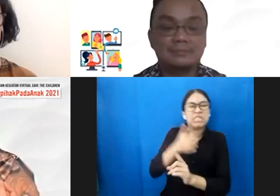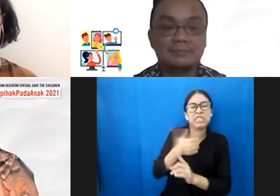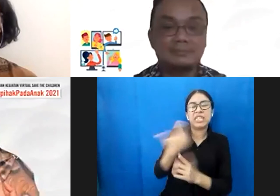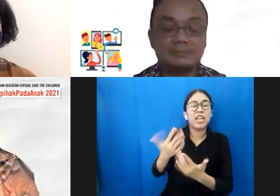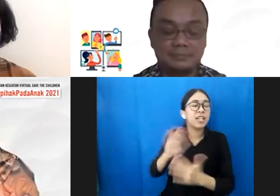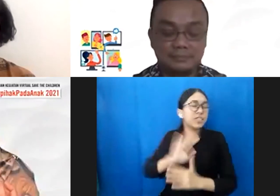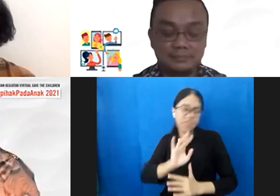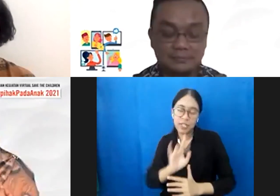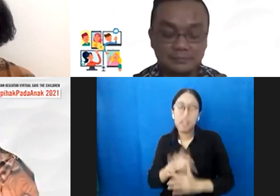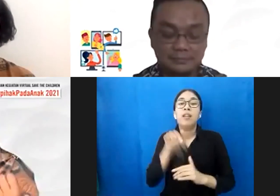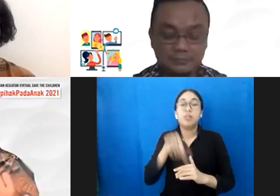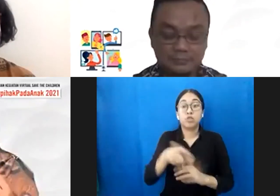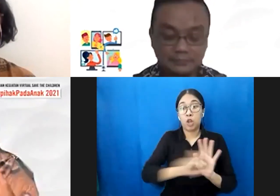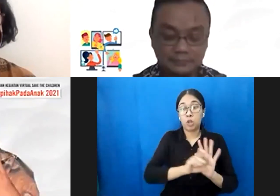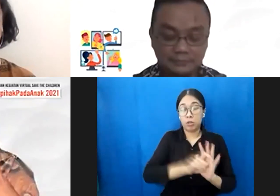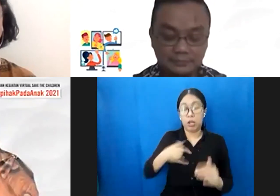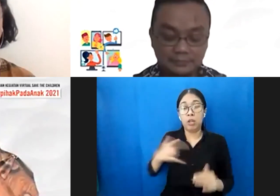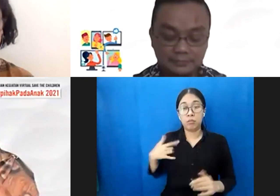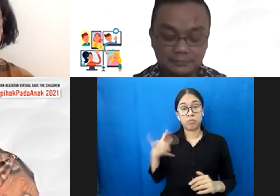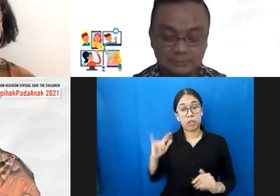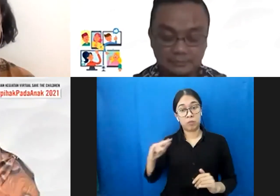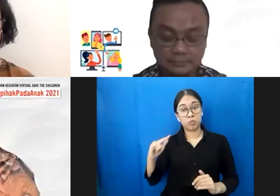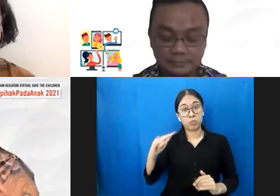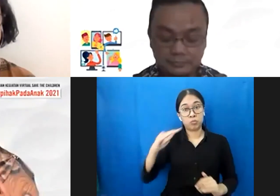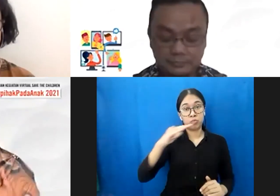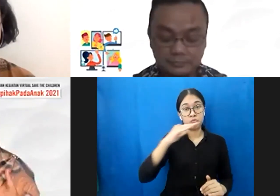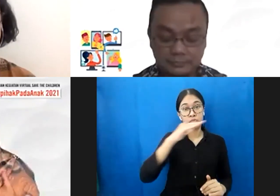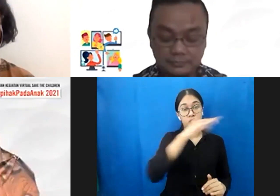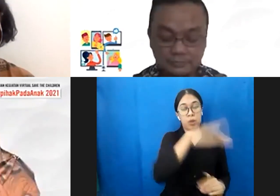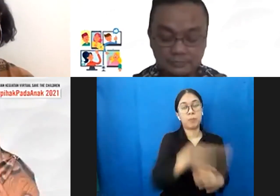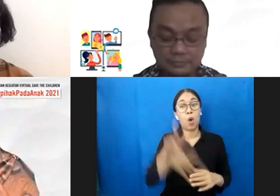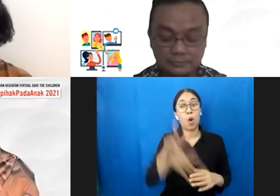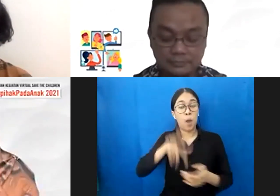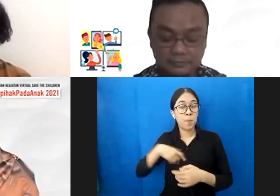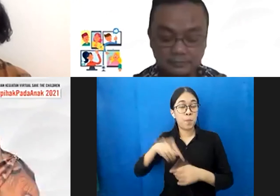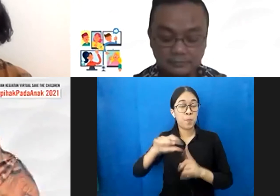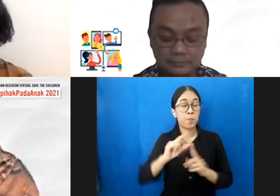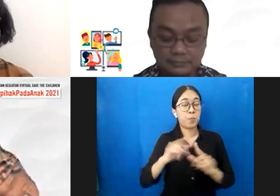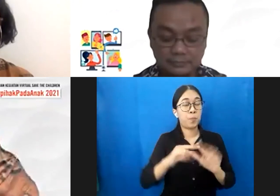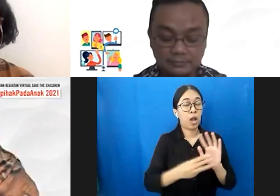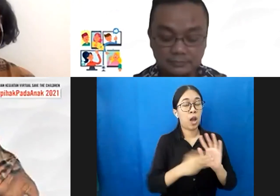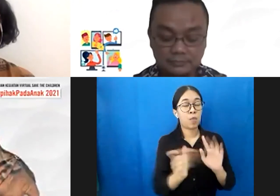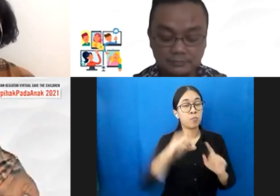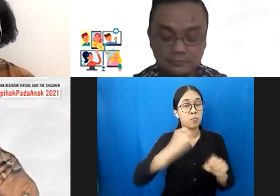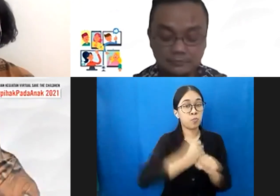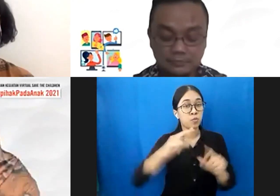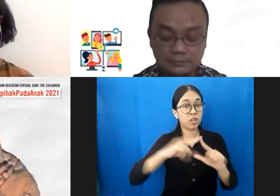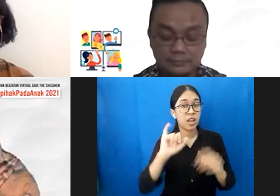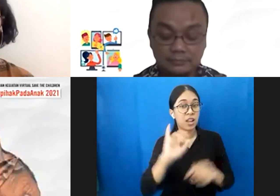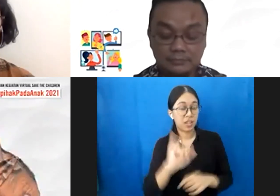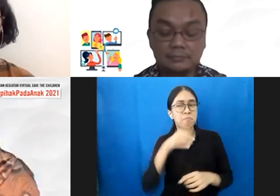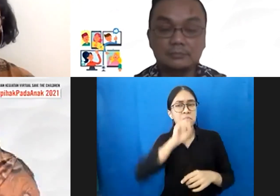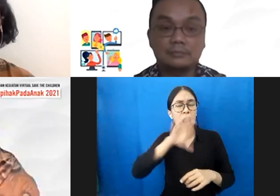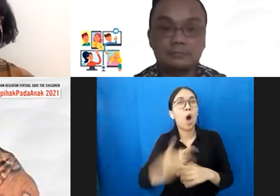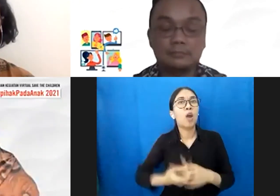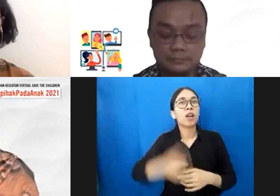contoh mesti seperti kita naik pesawat tuh, kalau misalnya ini kan pramugarinya ngomong tuh, kalau misalnya terjadi sesuatu akan turun masker gitu ya,